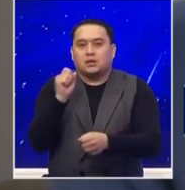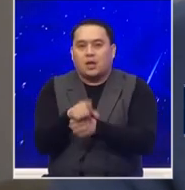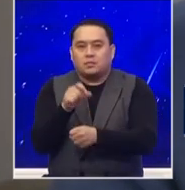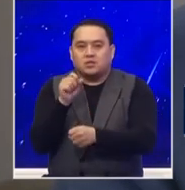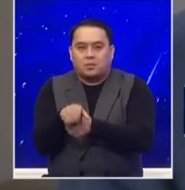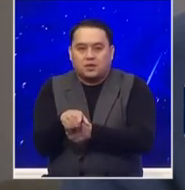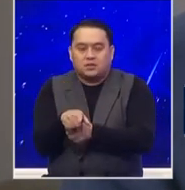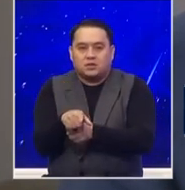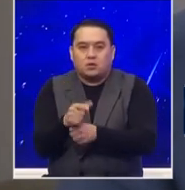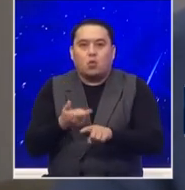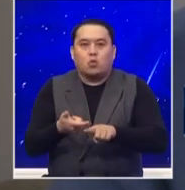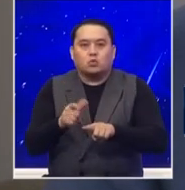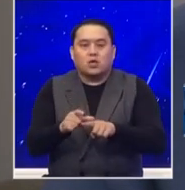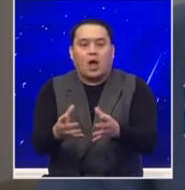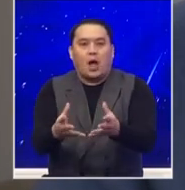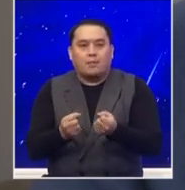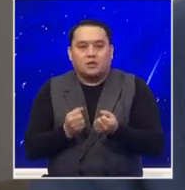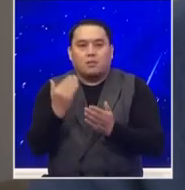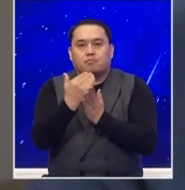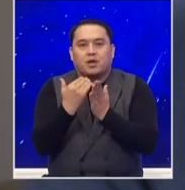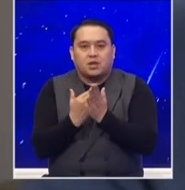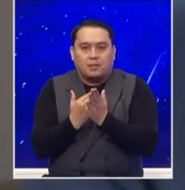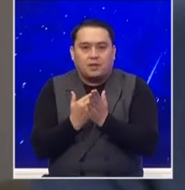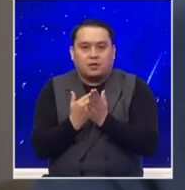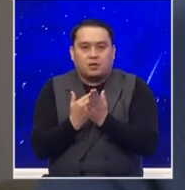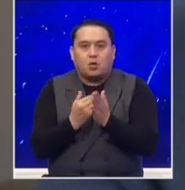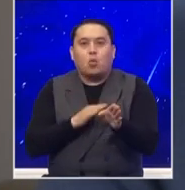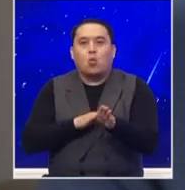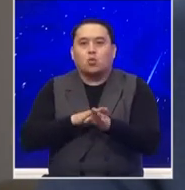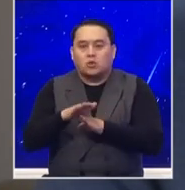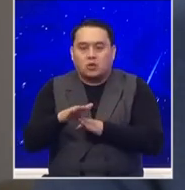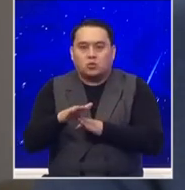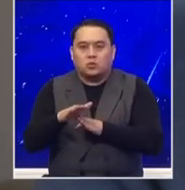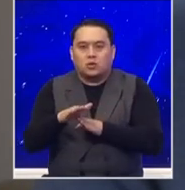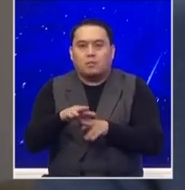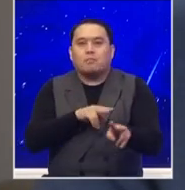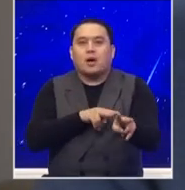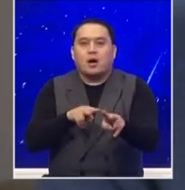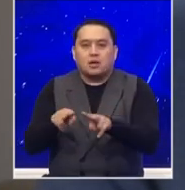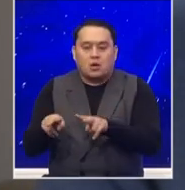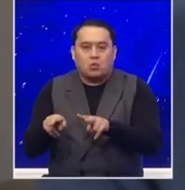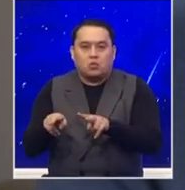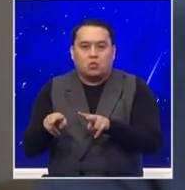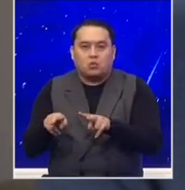тапсырмасы осы мына қабылданып жатқан бағдарламалардың орындалуын бақылау мәселесі.